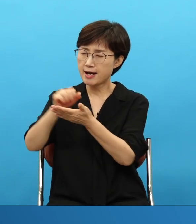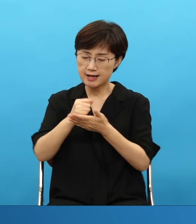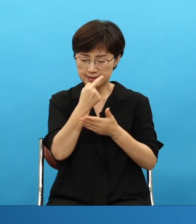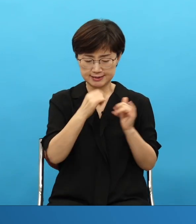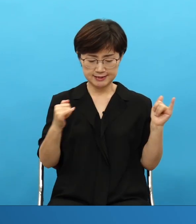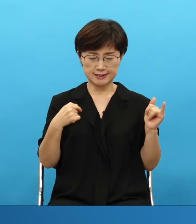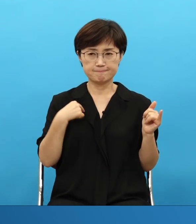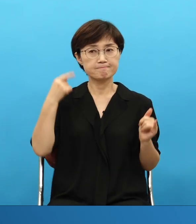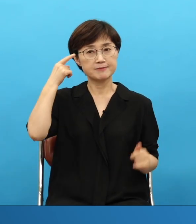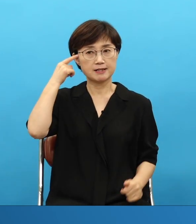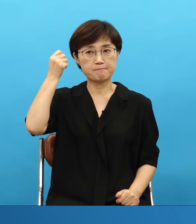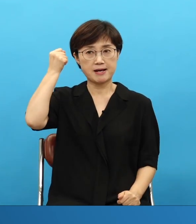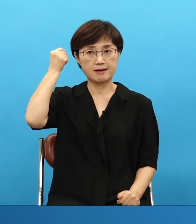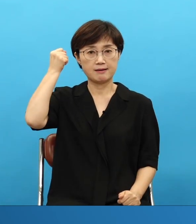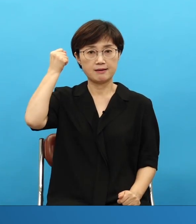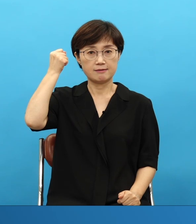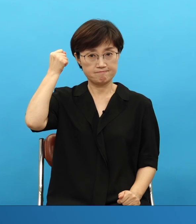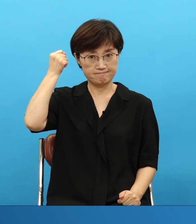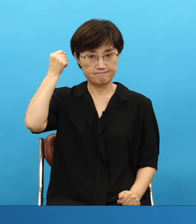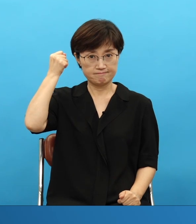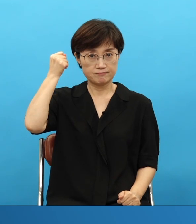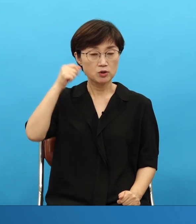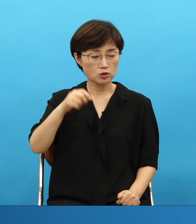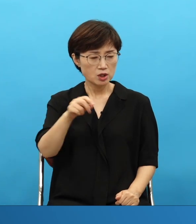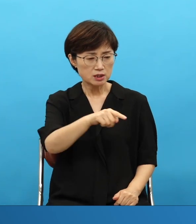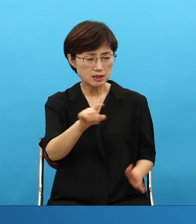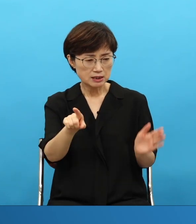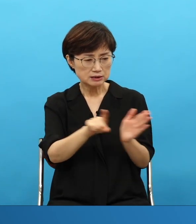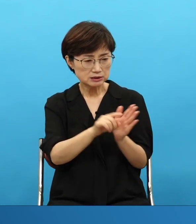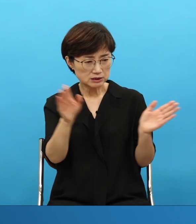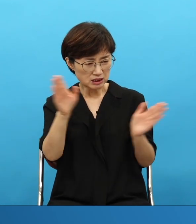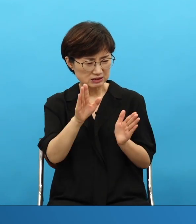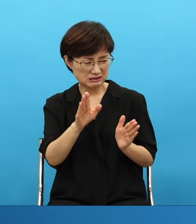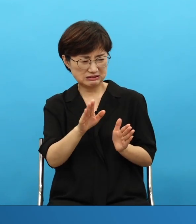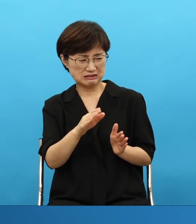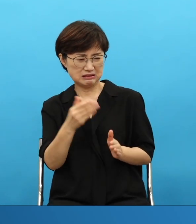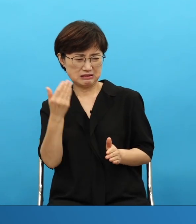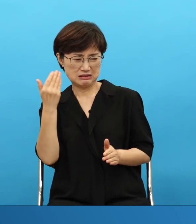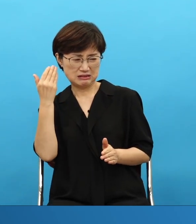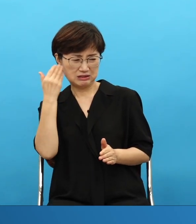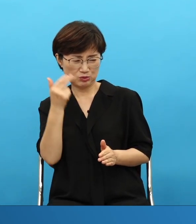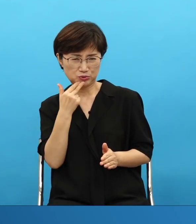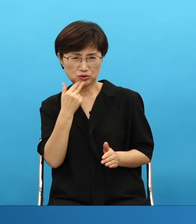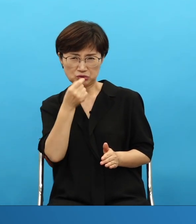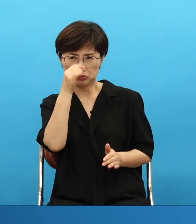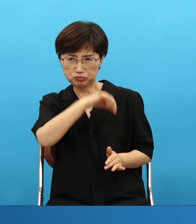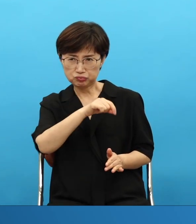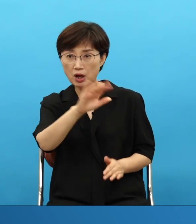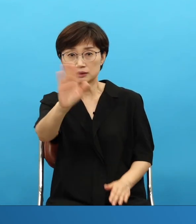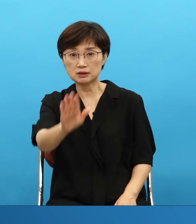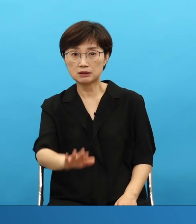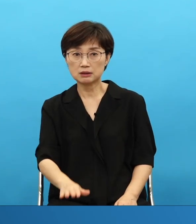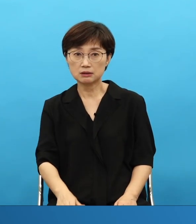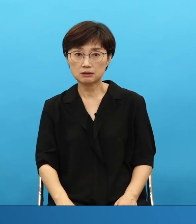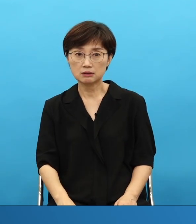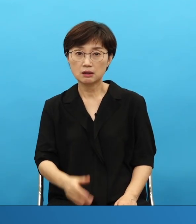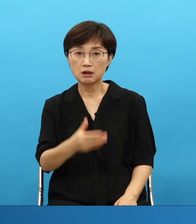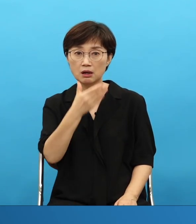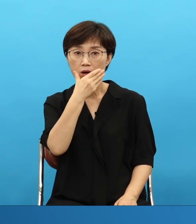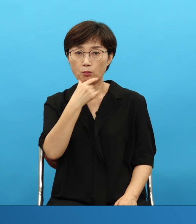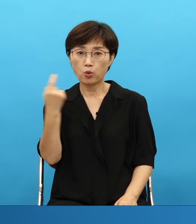하나, 이런 신학생 가지고 세계복음 할 수 있겠냐라고 질문합니다. 맞는 질문입니까? 복음을 근본적으로 막는